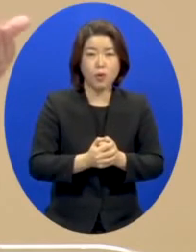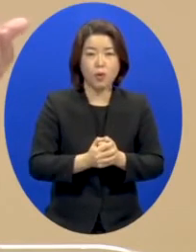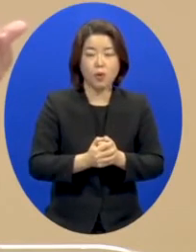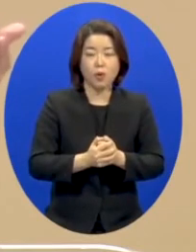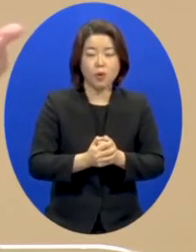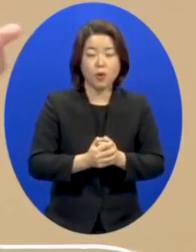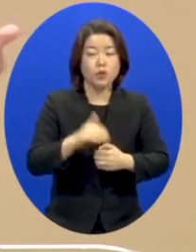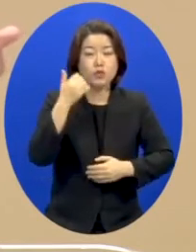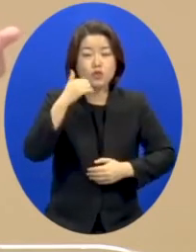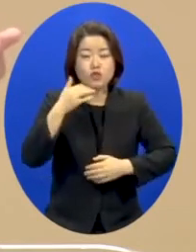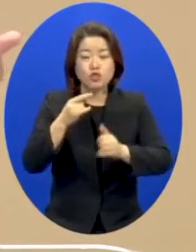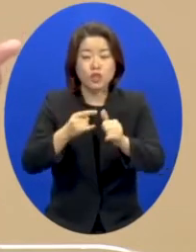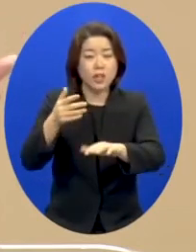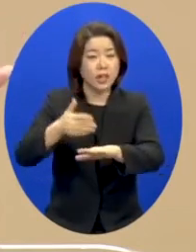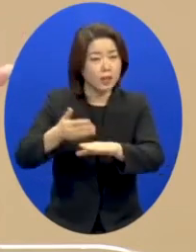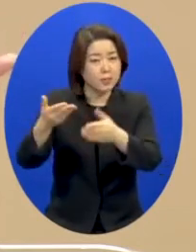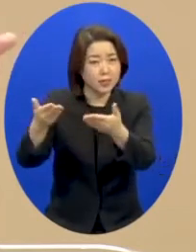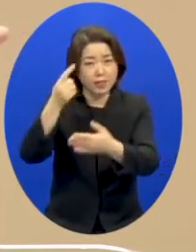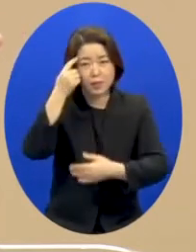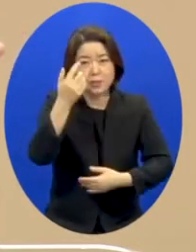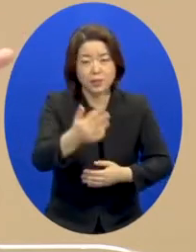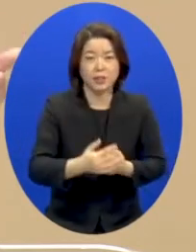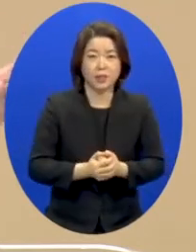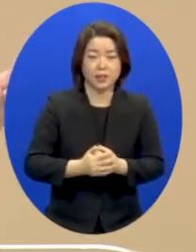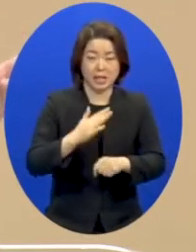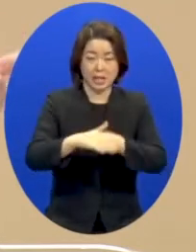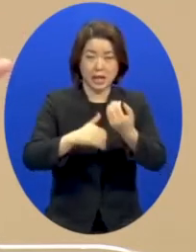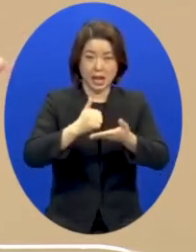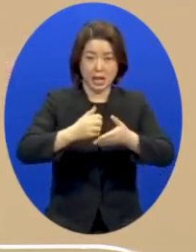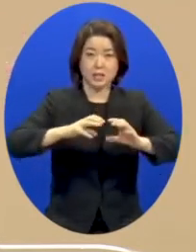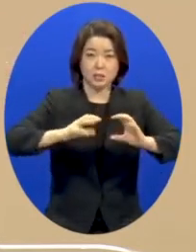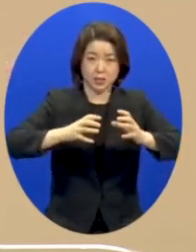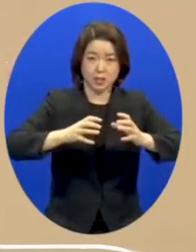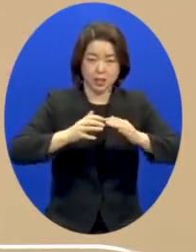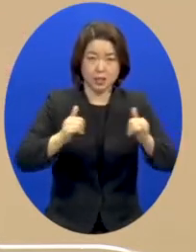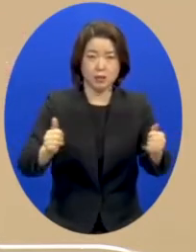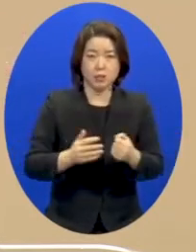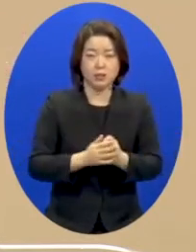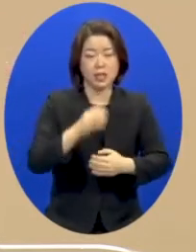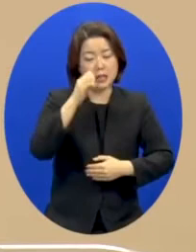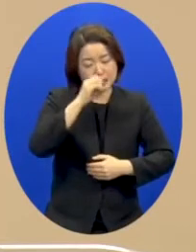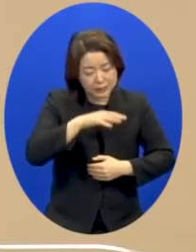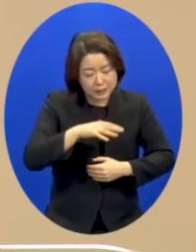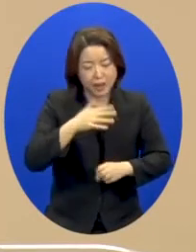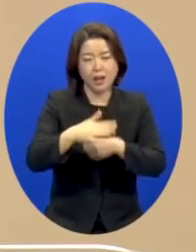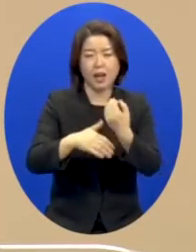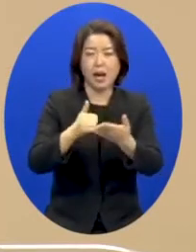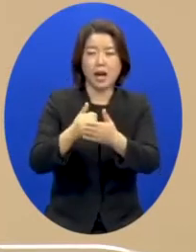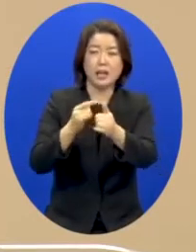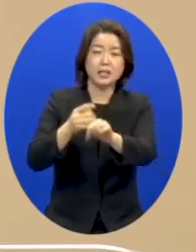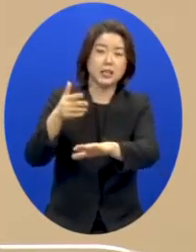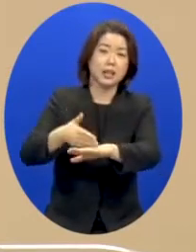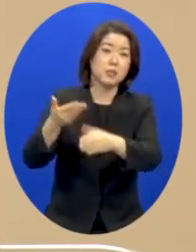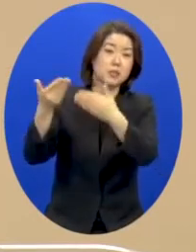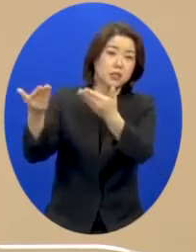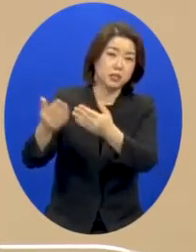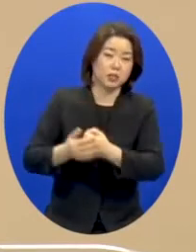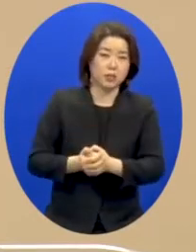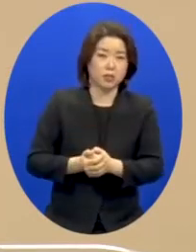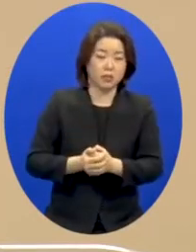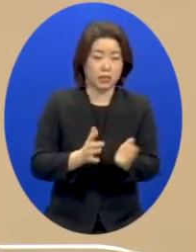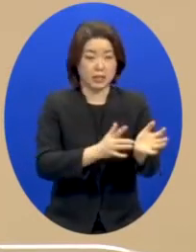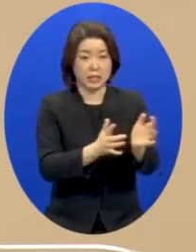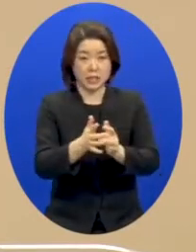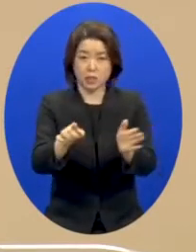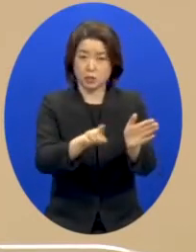누구에게 감사하죠? 하나님의 백성들은 그냥 하나님께 감사합니다. 예수 안 믿는